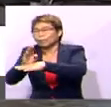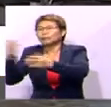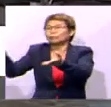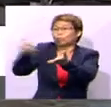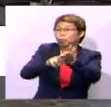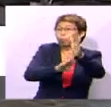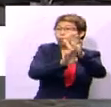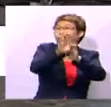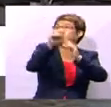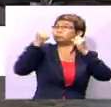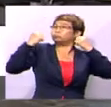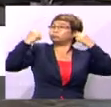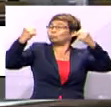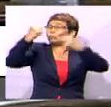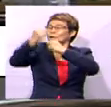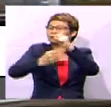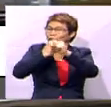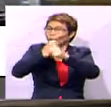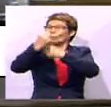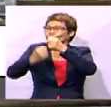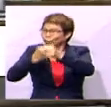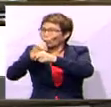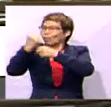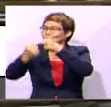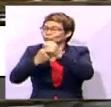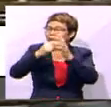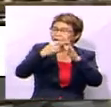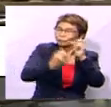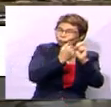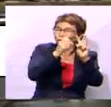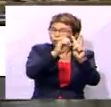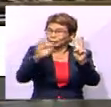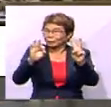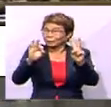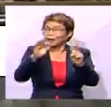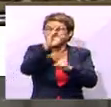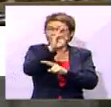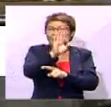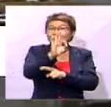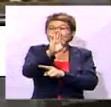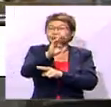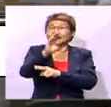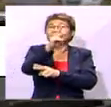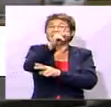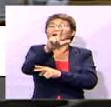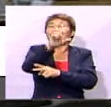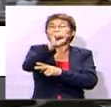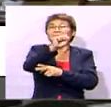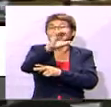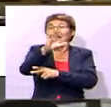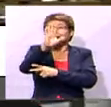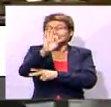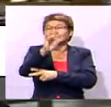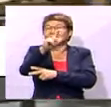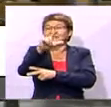mencatat pertumbuhan yang kukuh tahun demi tahun. Sejak tahun 2009, FBM KLCI melonjak